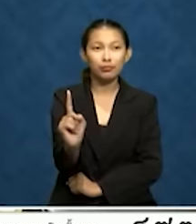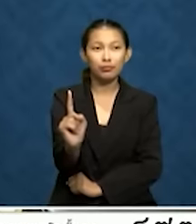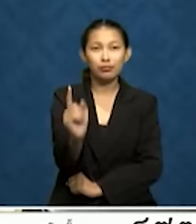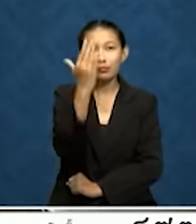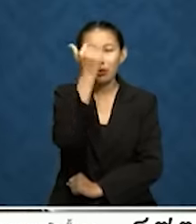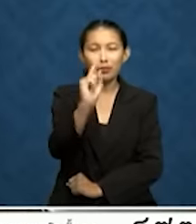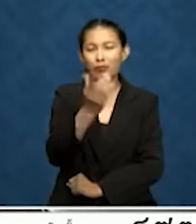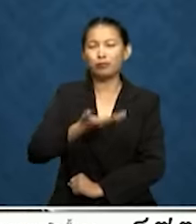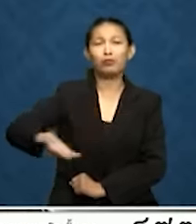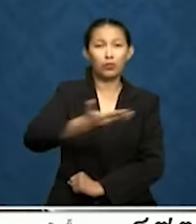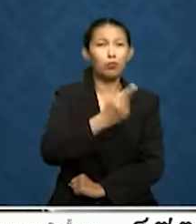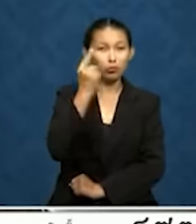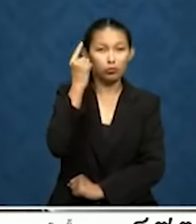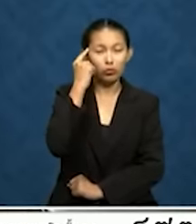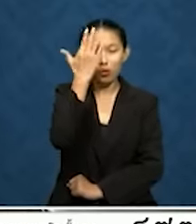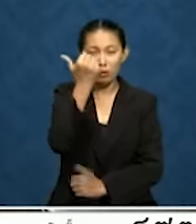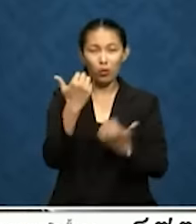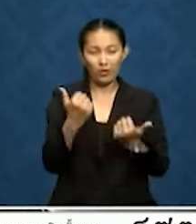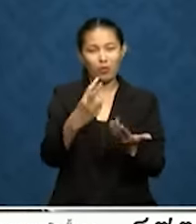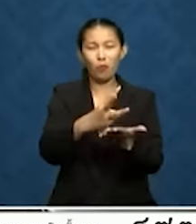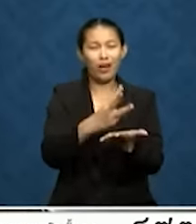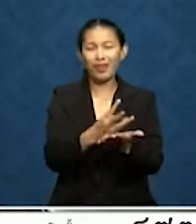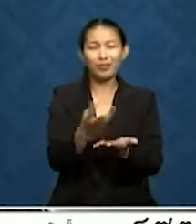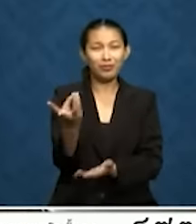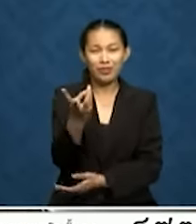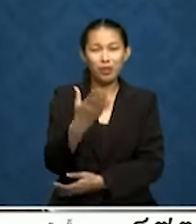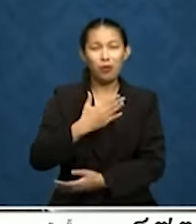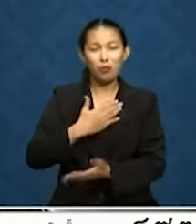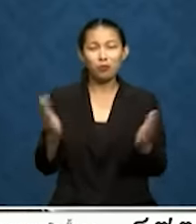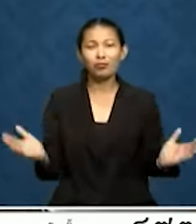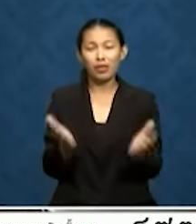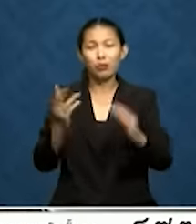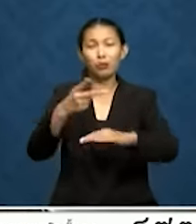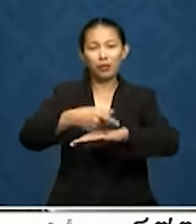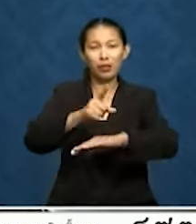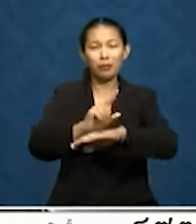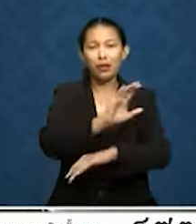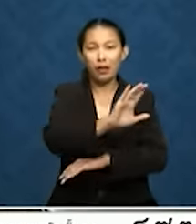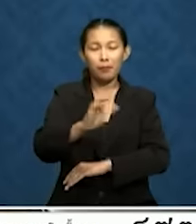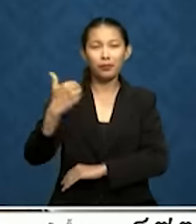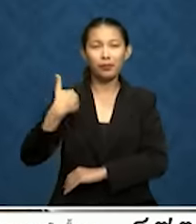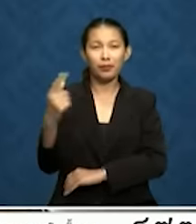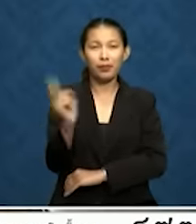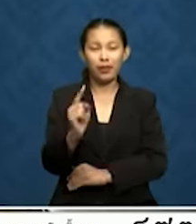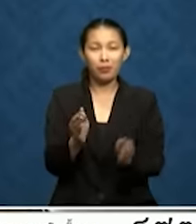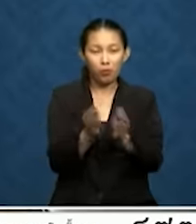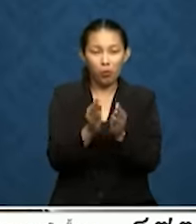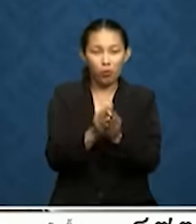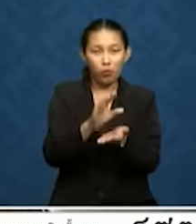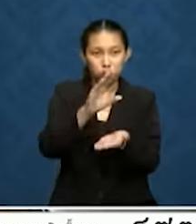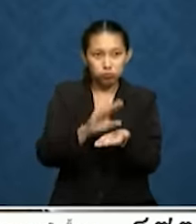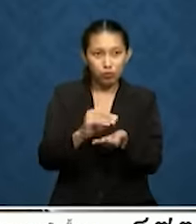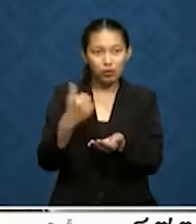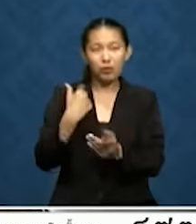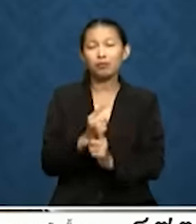เพราะอะไรเราก็ทราบอยู่แล้วว่าวันนี้มีวาระอยู่เพียงแค่นั้นผมสนับสนุนท่านประธานนะครับให้มีการลงคะแนนโดย